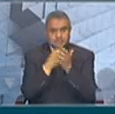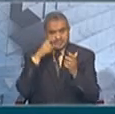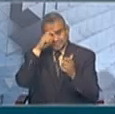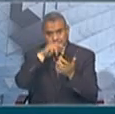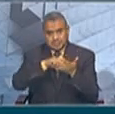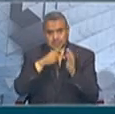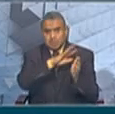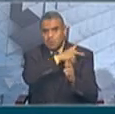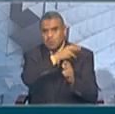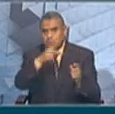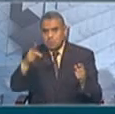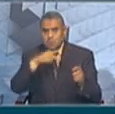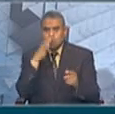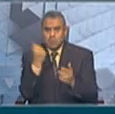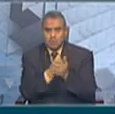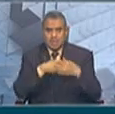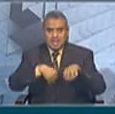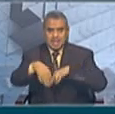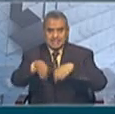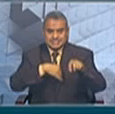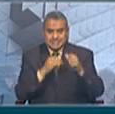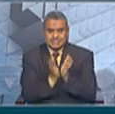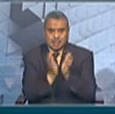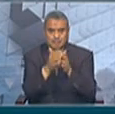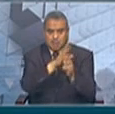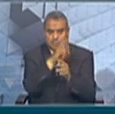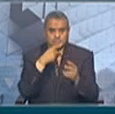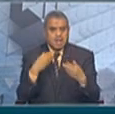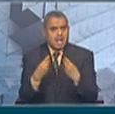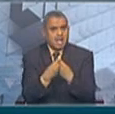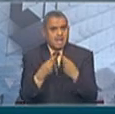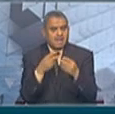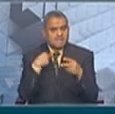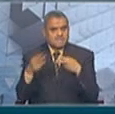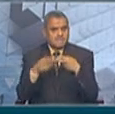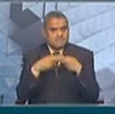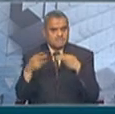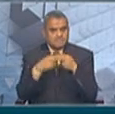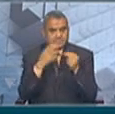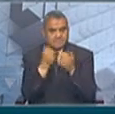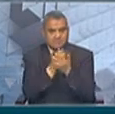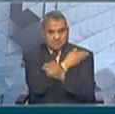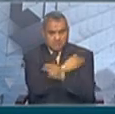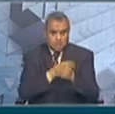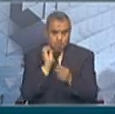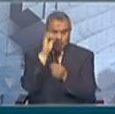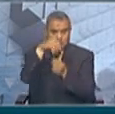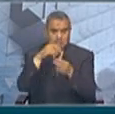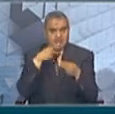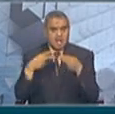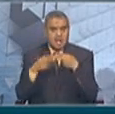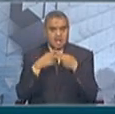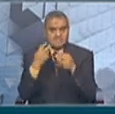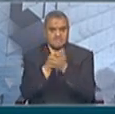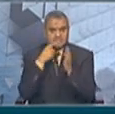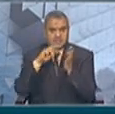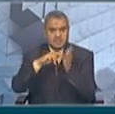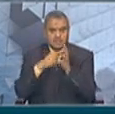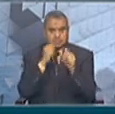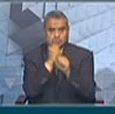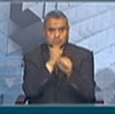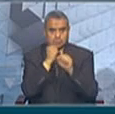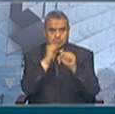تراجع عدد من القوى السياسية اللبنانية عن تعهداتها بتسهيل تشكيل حكومة من